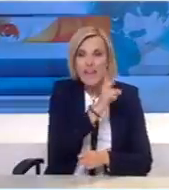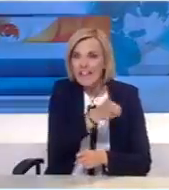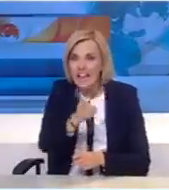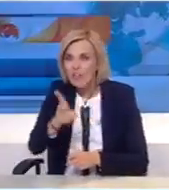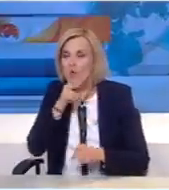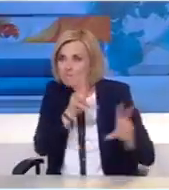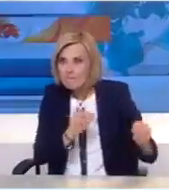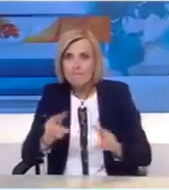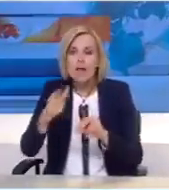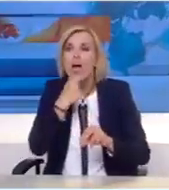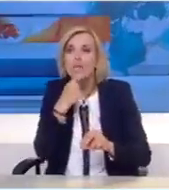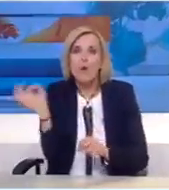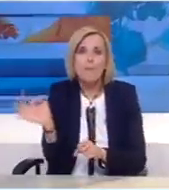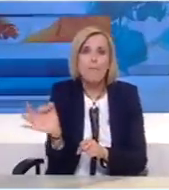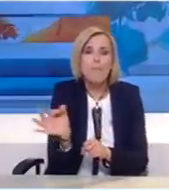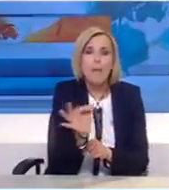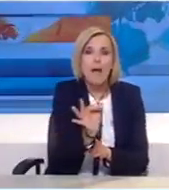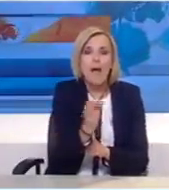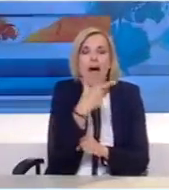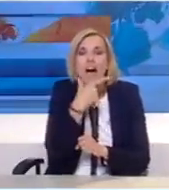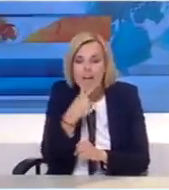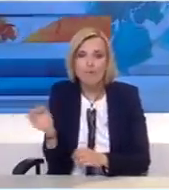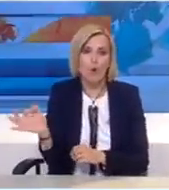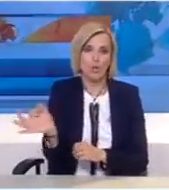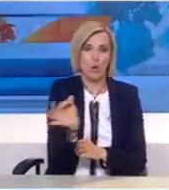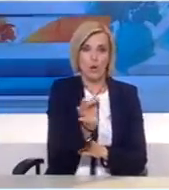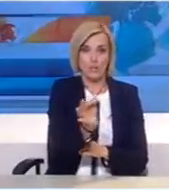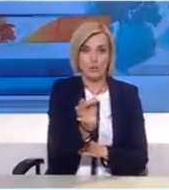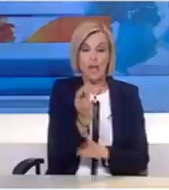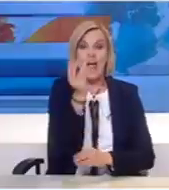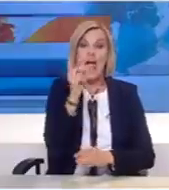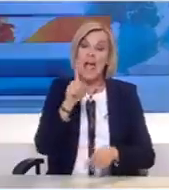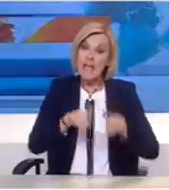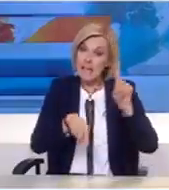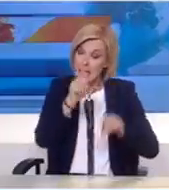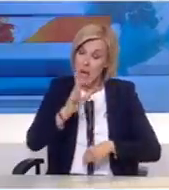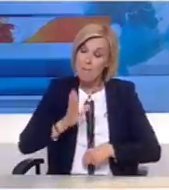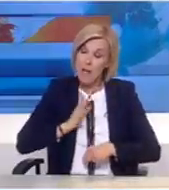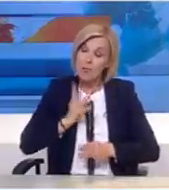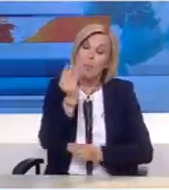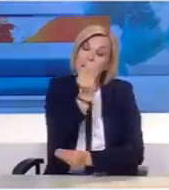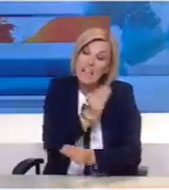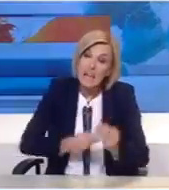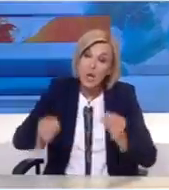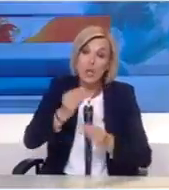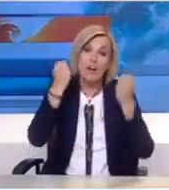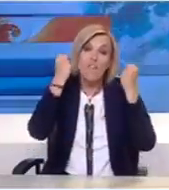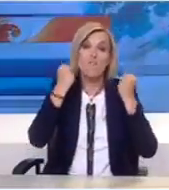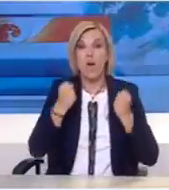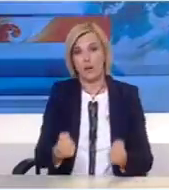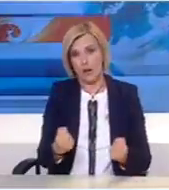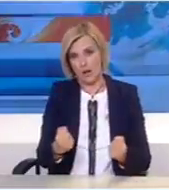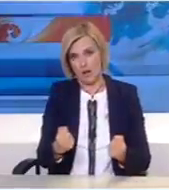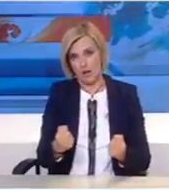κάποιοι περισσότερο. Κινδυνεύουμε το ίδιο να κολλήσουμε. Αλλά κάποιοι κινδυνεύουν περισσότερο να νοσηλευτούν και να πεθάνουν. Έτσι.